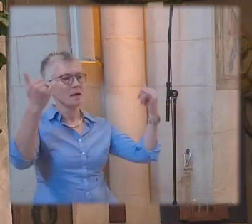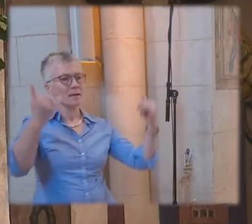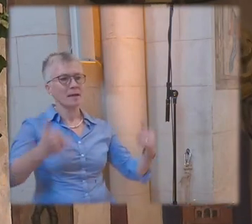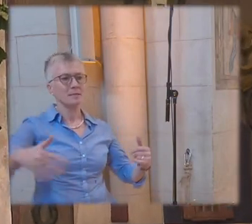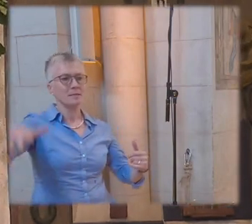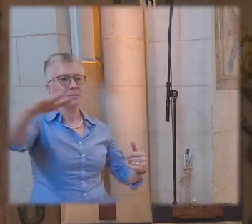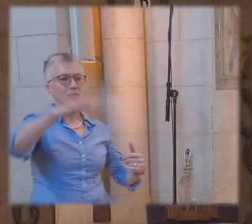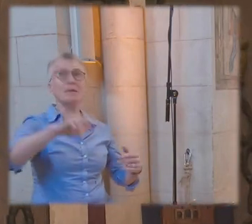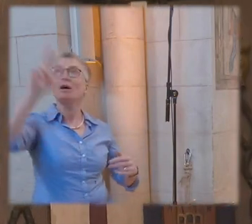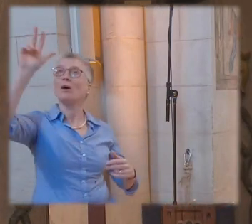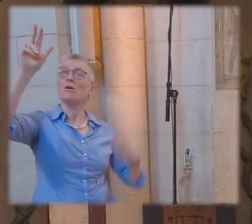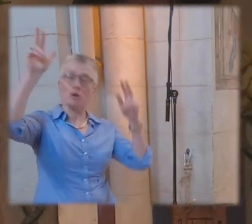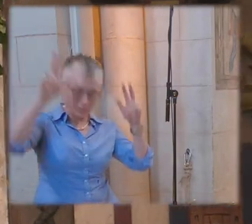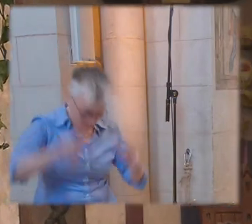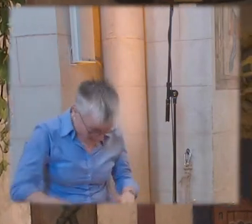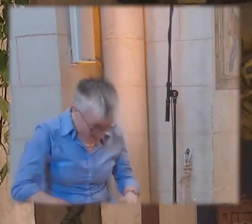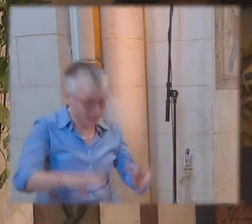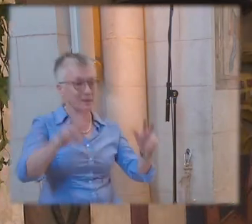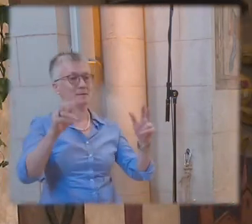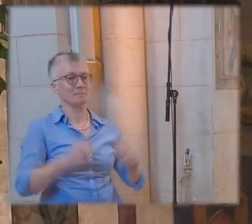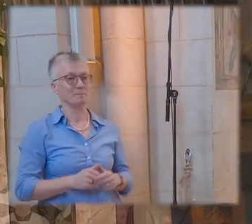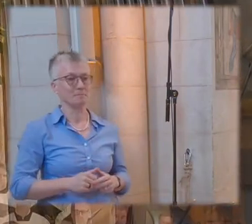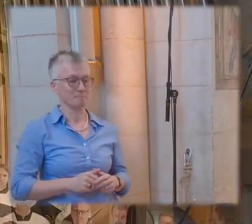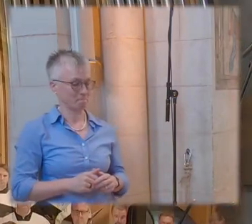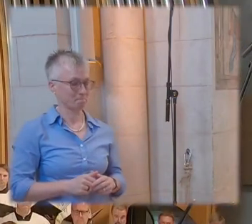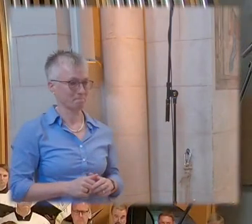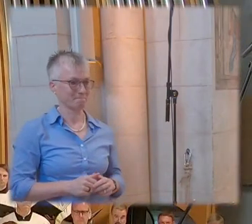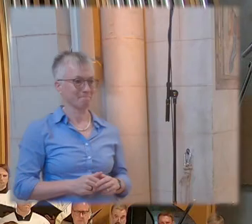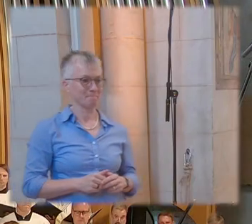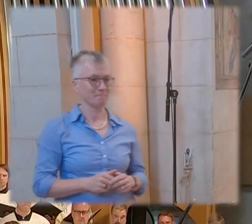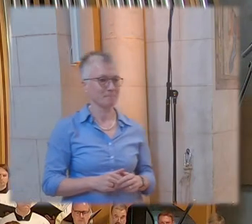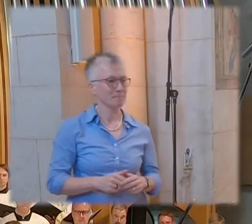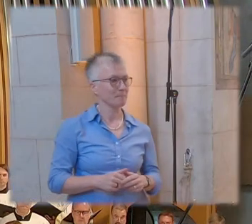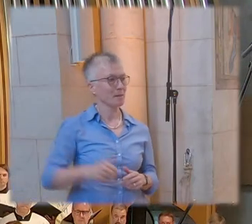Aus der Messe Héroïque de Jeanne d'Arc von Henri Libel.